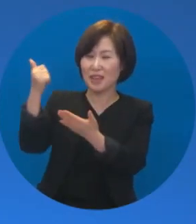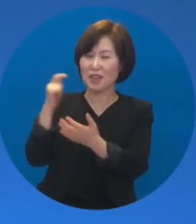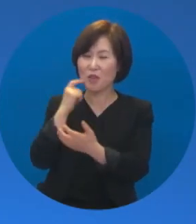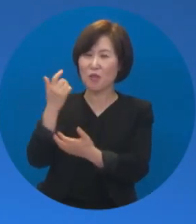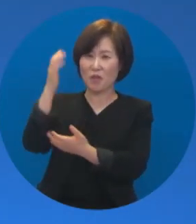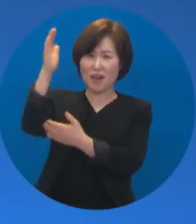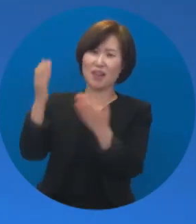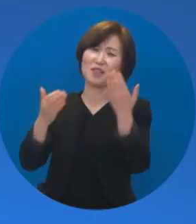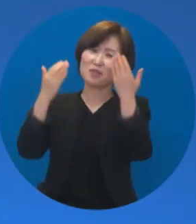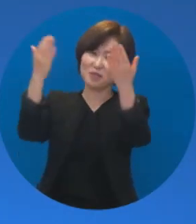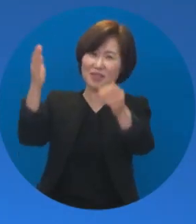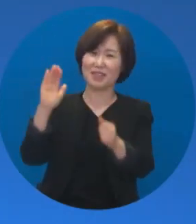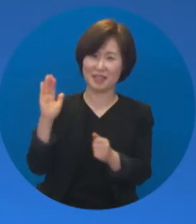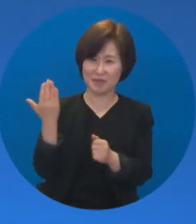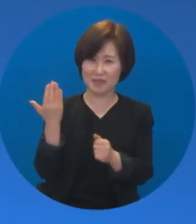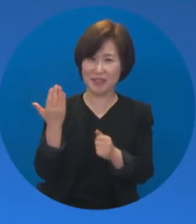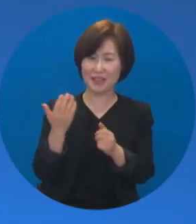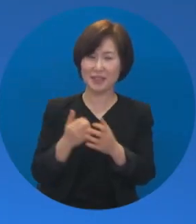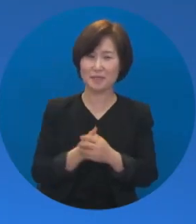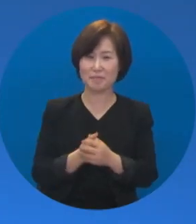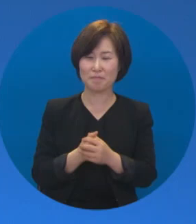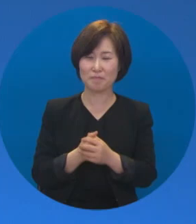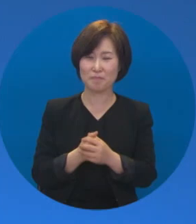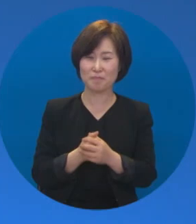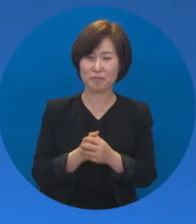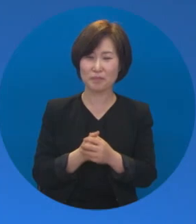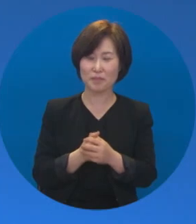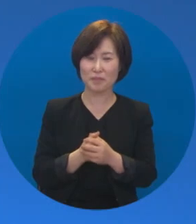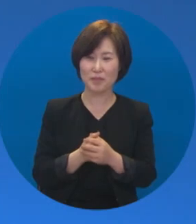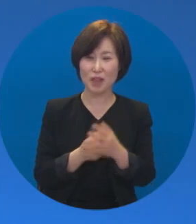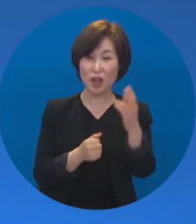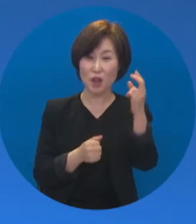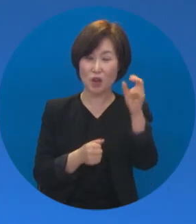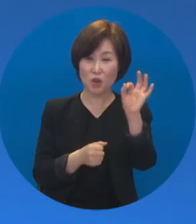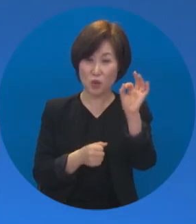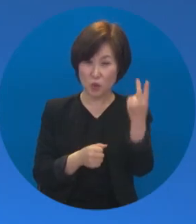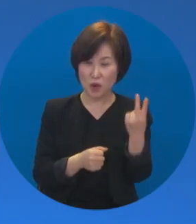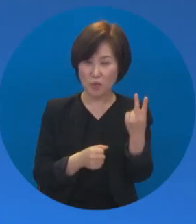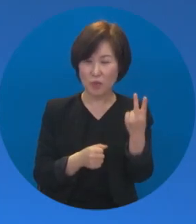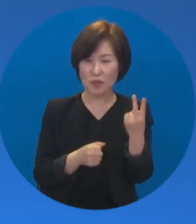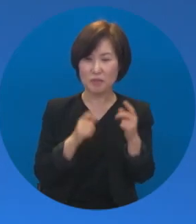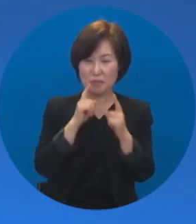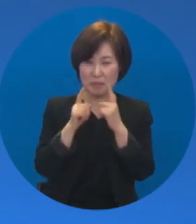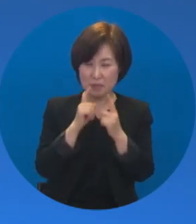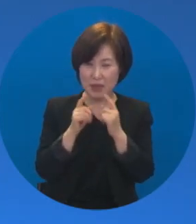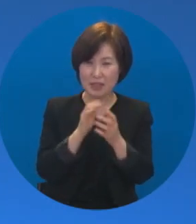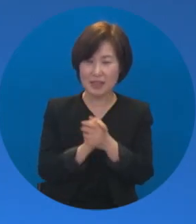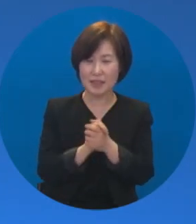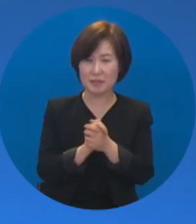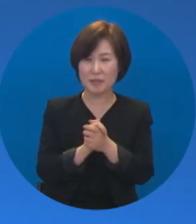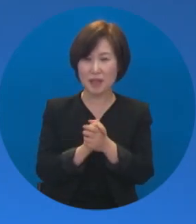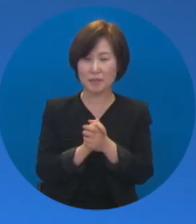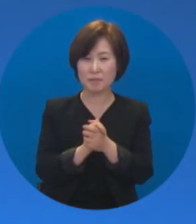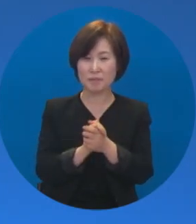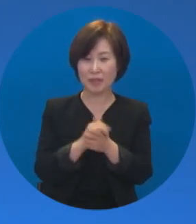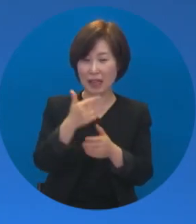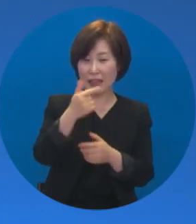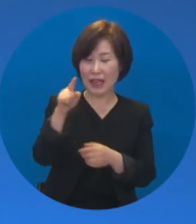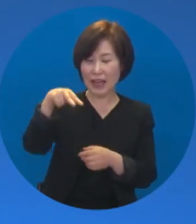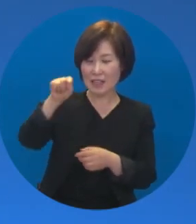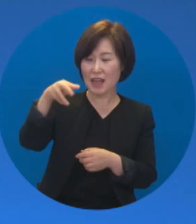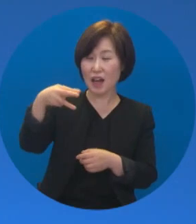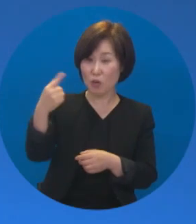되는 것입니다. 요한복음 11장 나사로의 이야기로 다시 돌아와 보자면, 나사로가